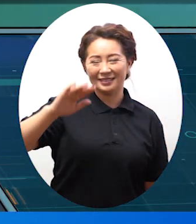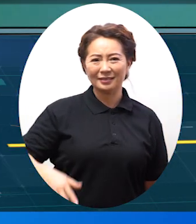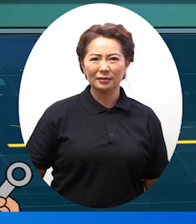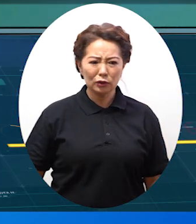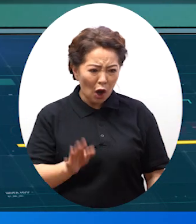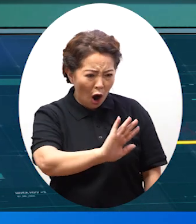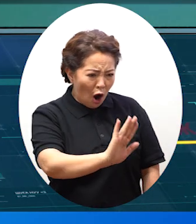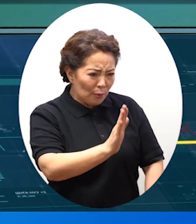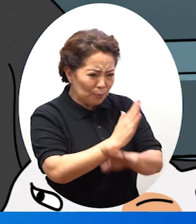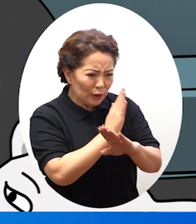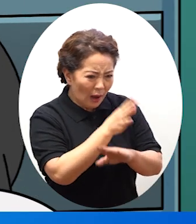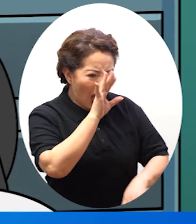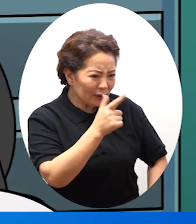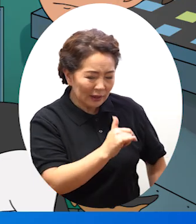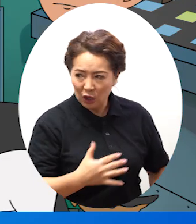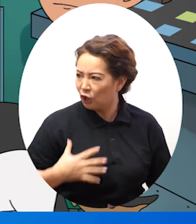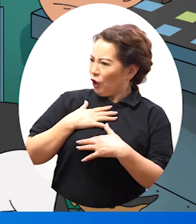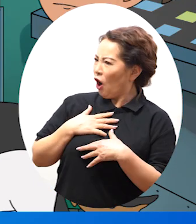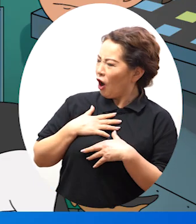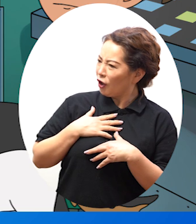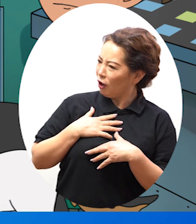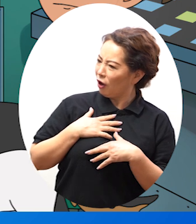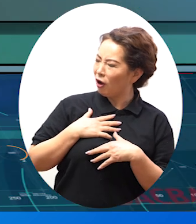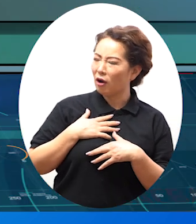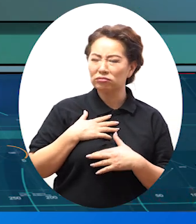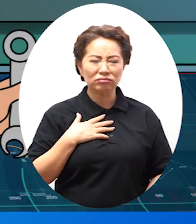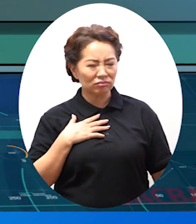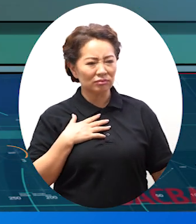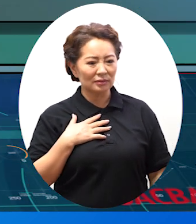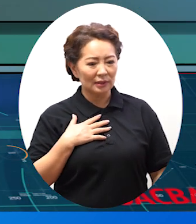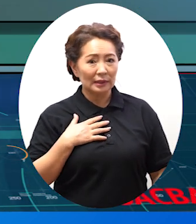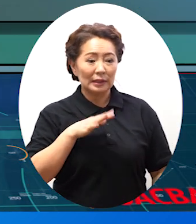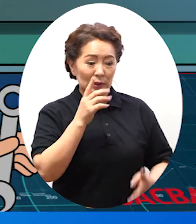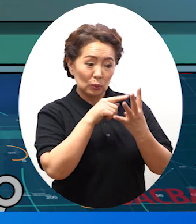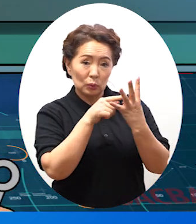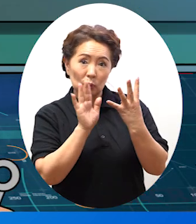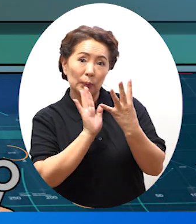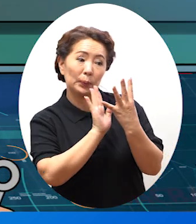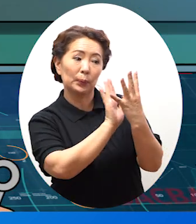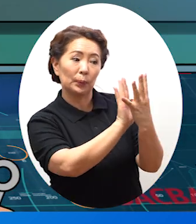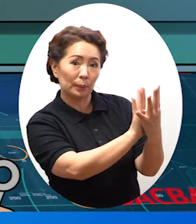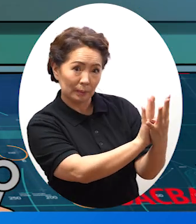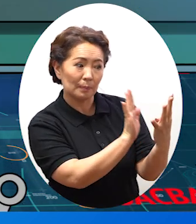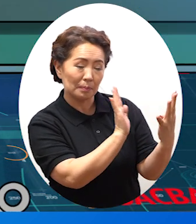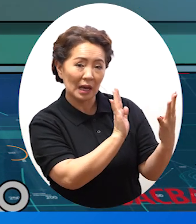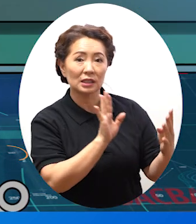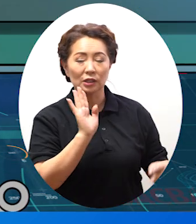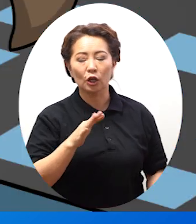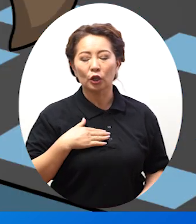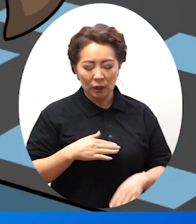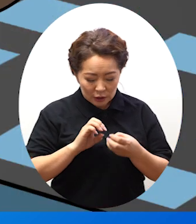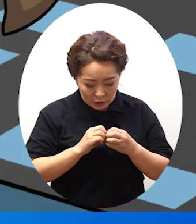Үй битгэн нана хүрээрээ аюултай шүү. Ёй, цочлоо штэ. Та дөрөв маань төр цаашаа байж за. Ахан дуусгачаад